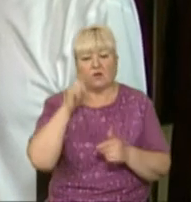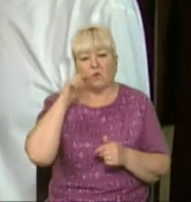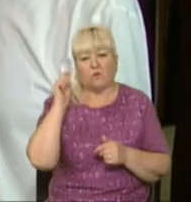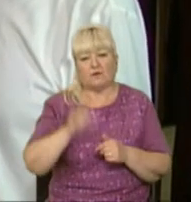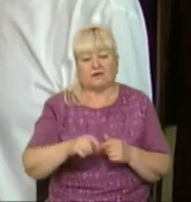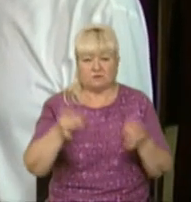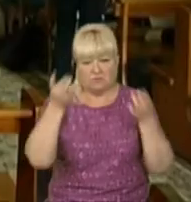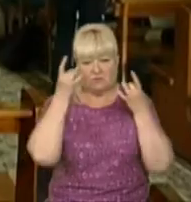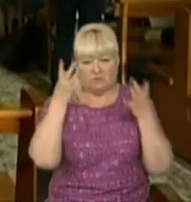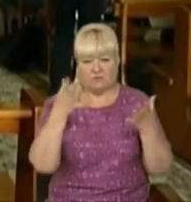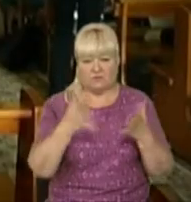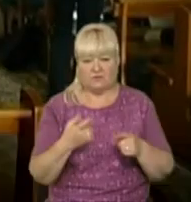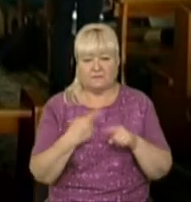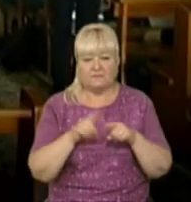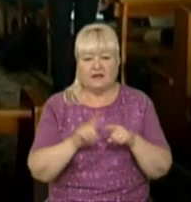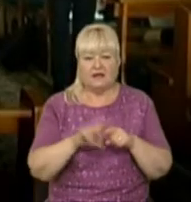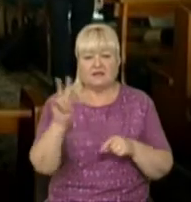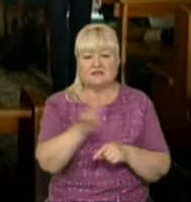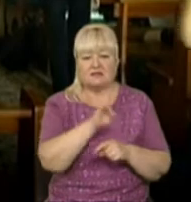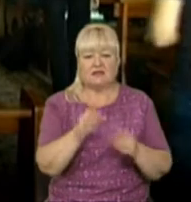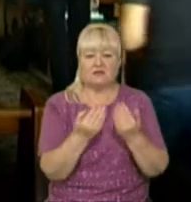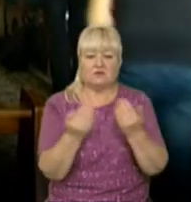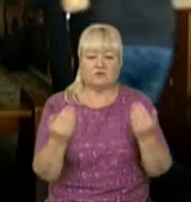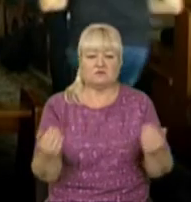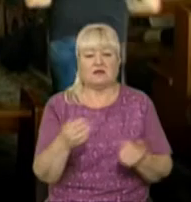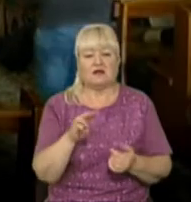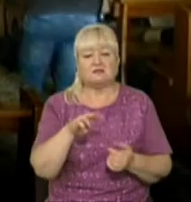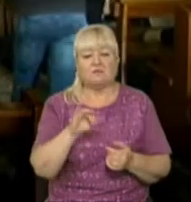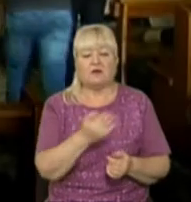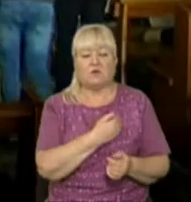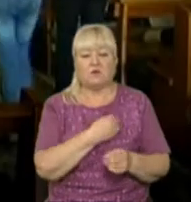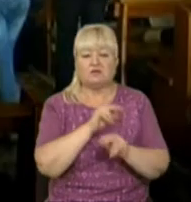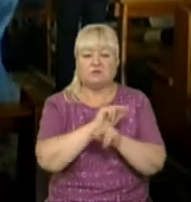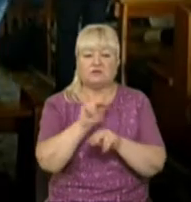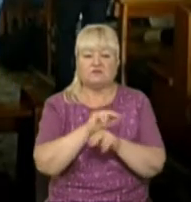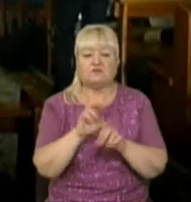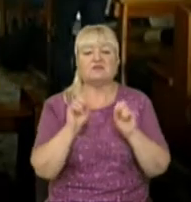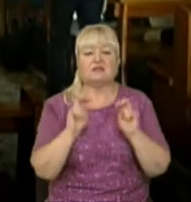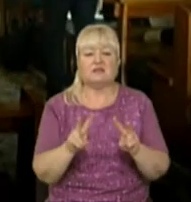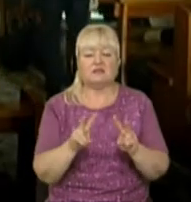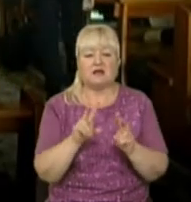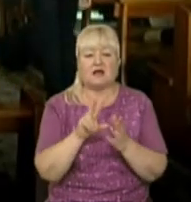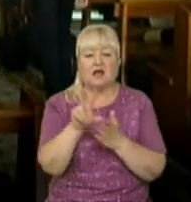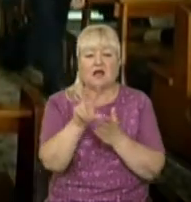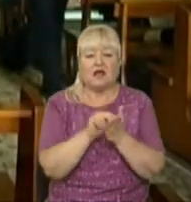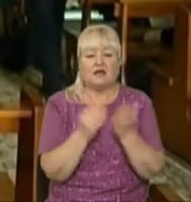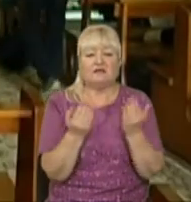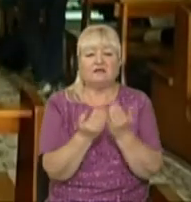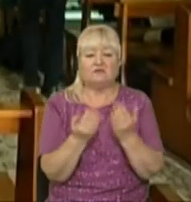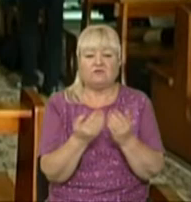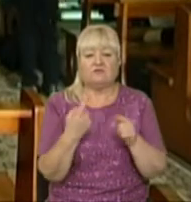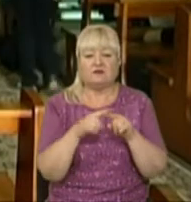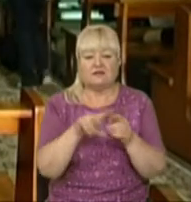української культури. Цей іконостас ми хочемо навчити, яким чином ідентифікувати його. Насамперед, і